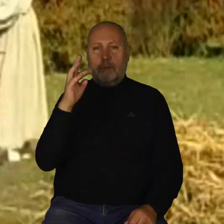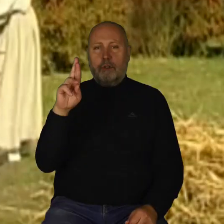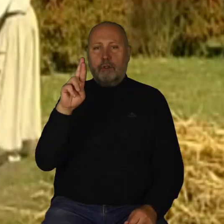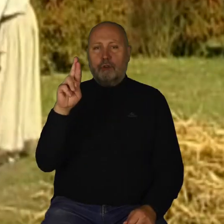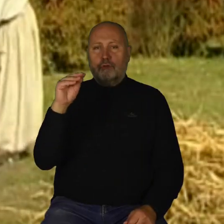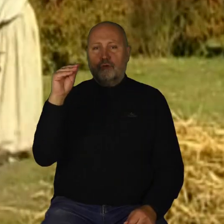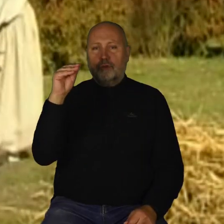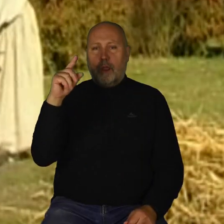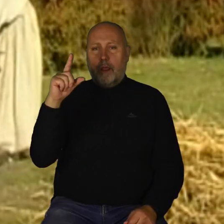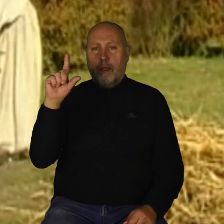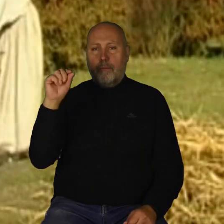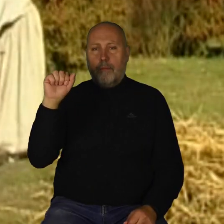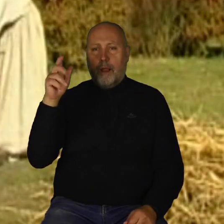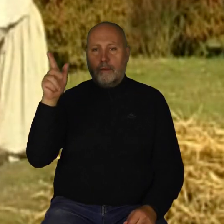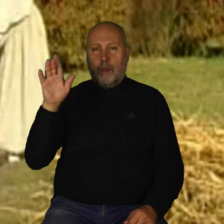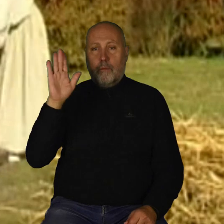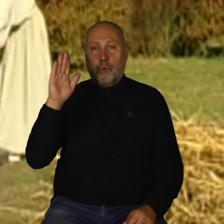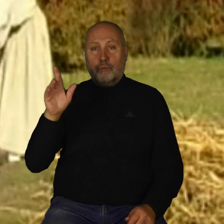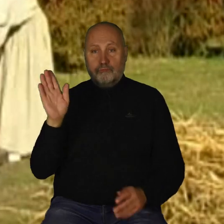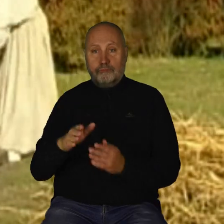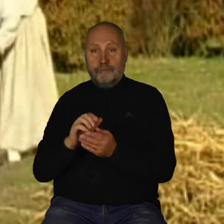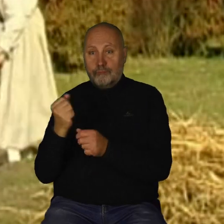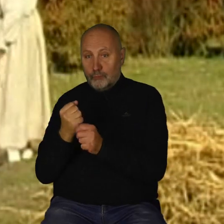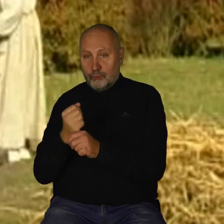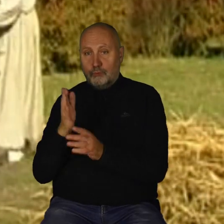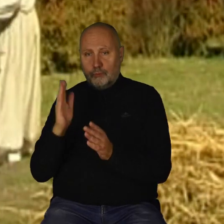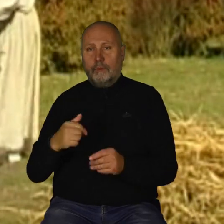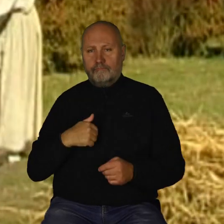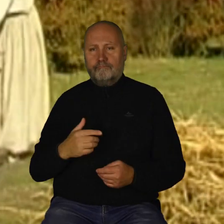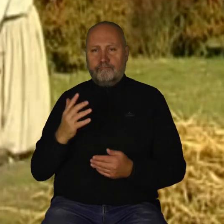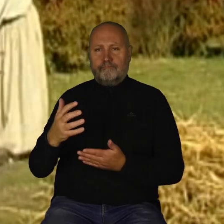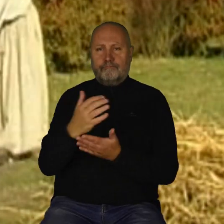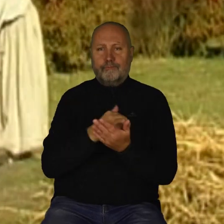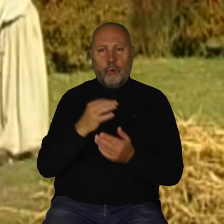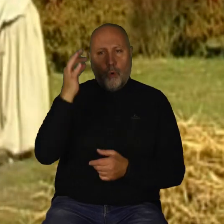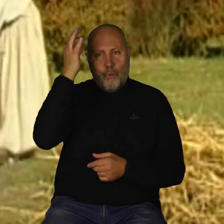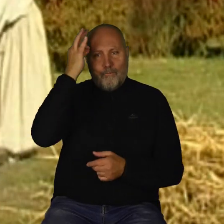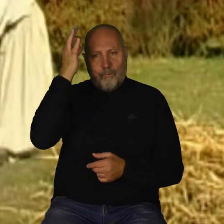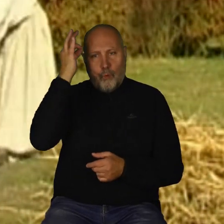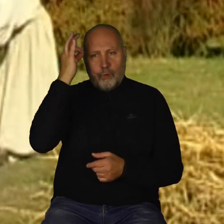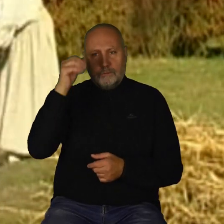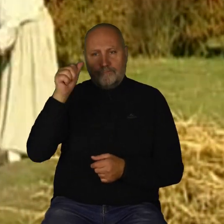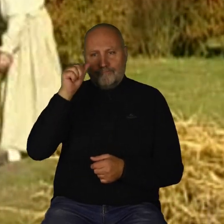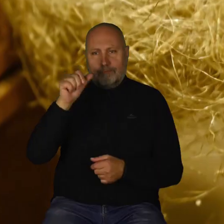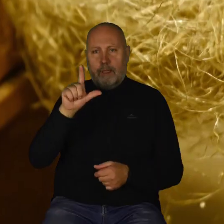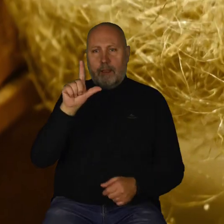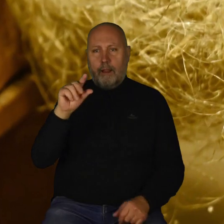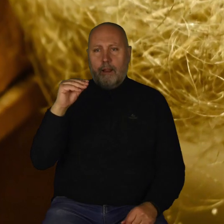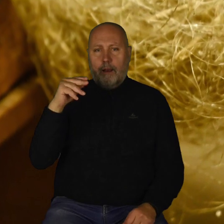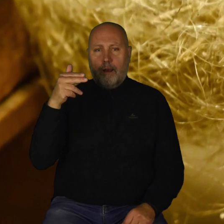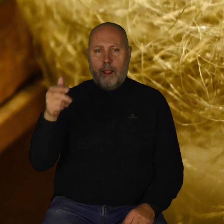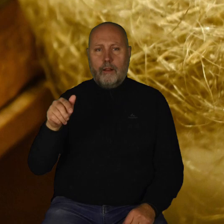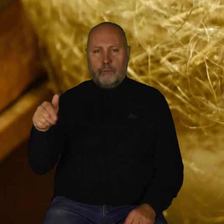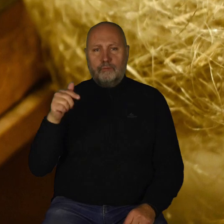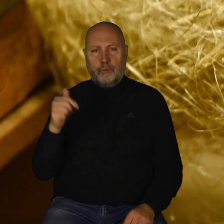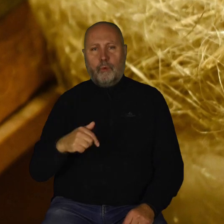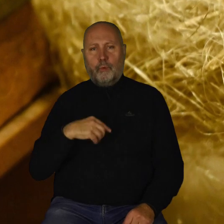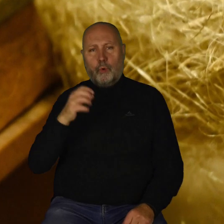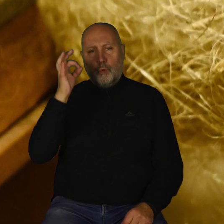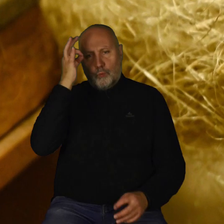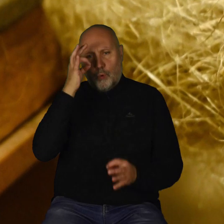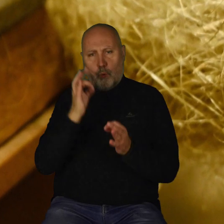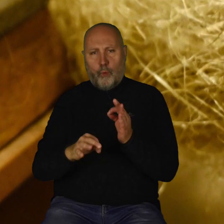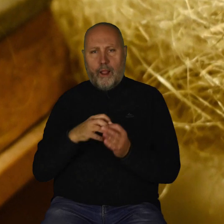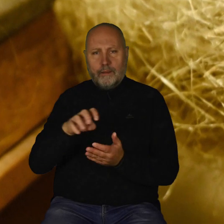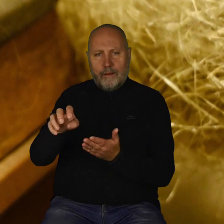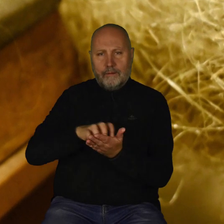trzepak po tych czynnościach uzyskiwali włosy lniane które należało dokładnie wyczesać